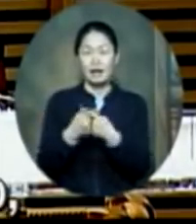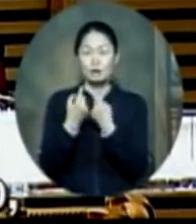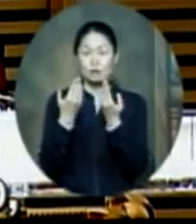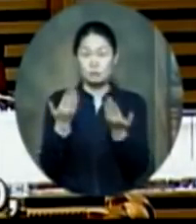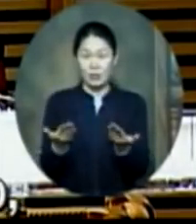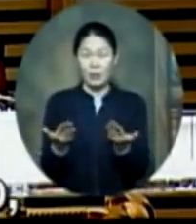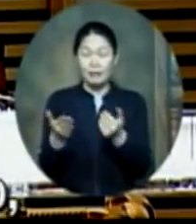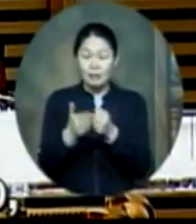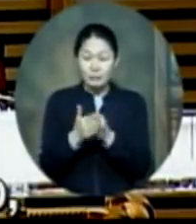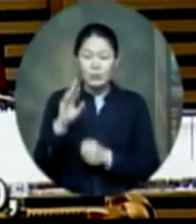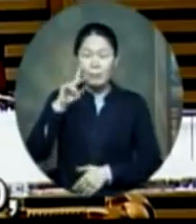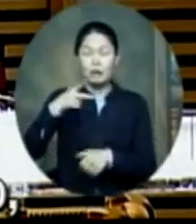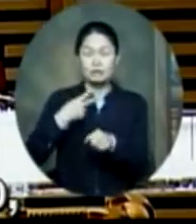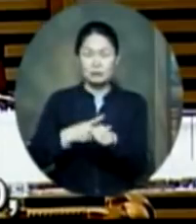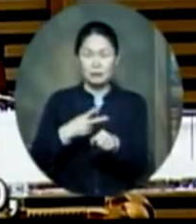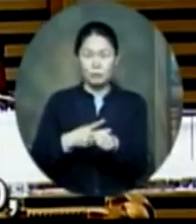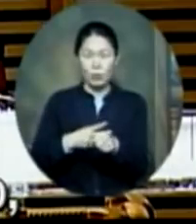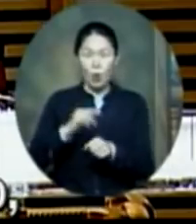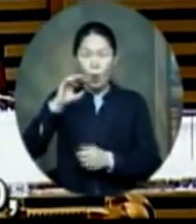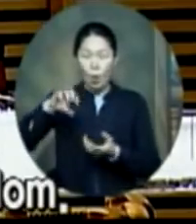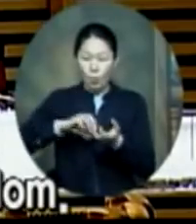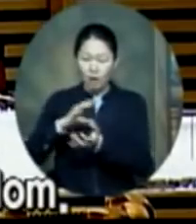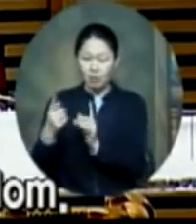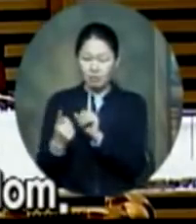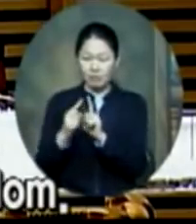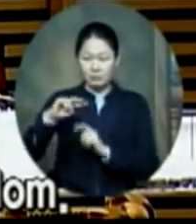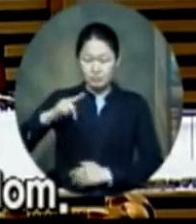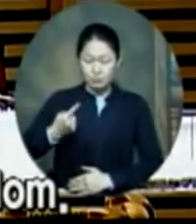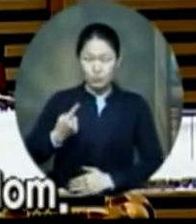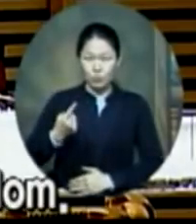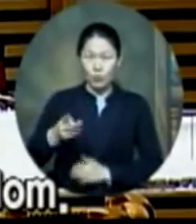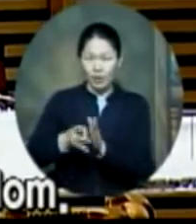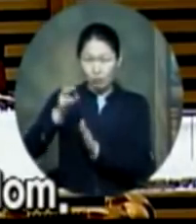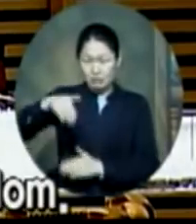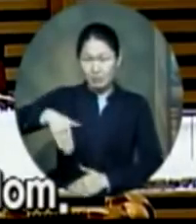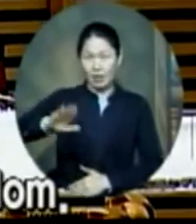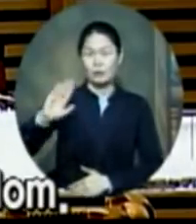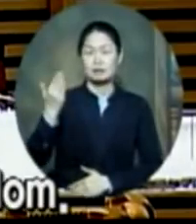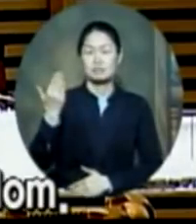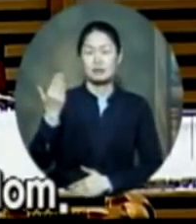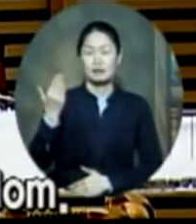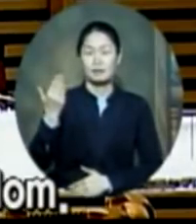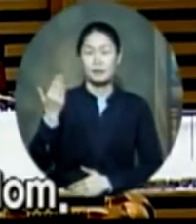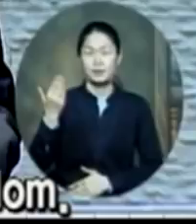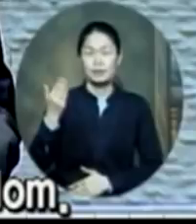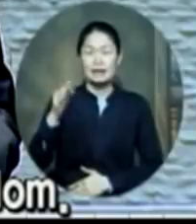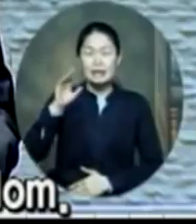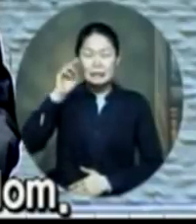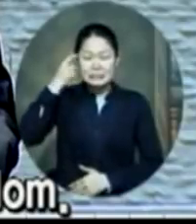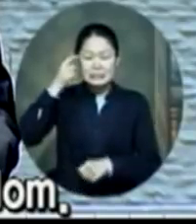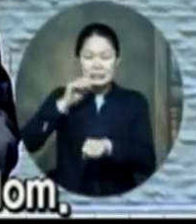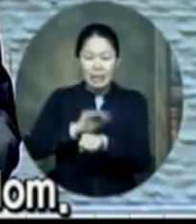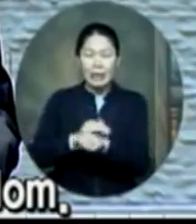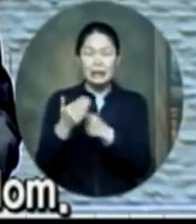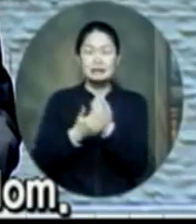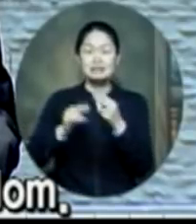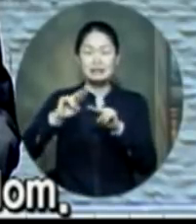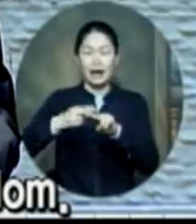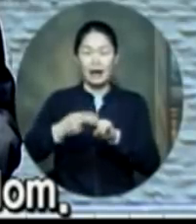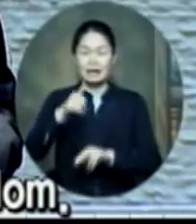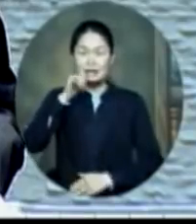그래서 사도 바울은 환난이 있어도 예루살렘으로 올라가게 된 거죠. 지혜의 은사가 있어야 되는